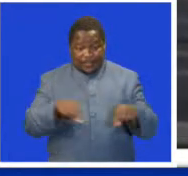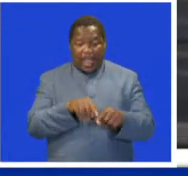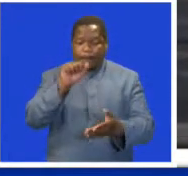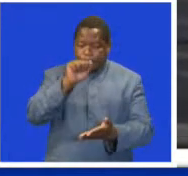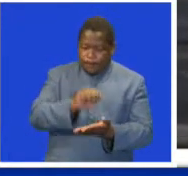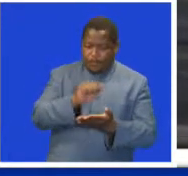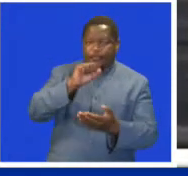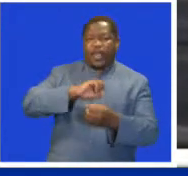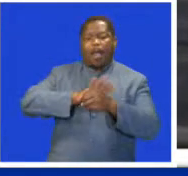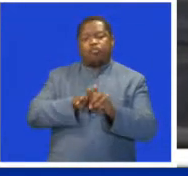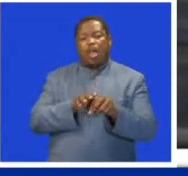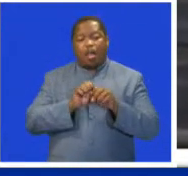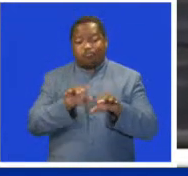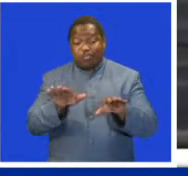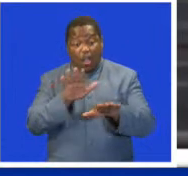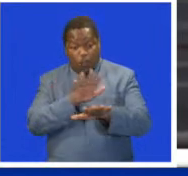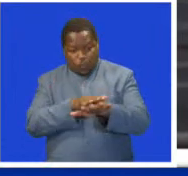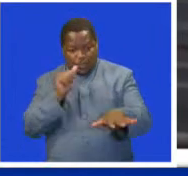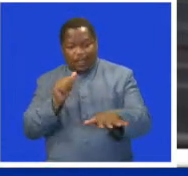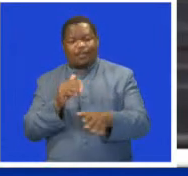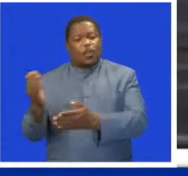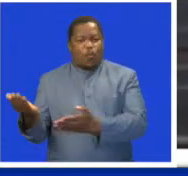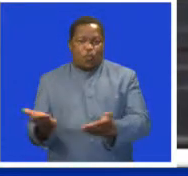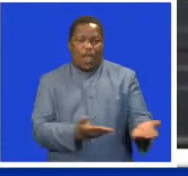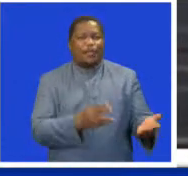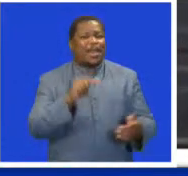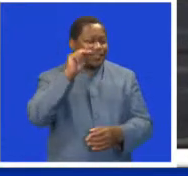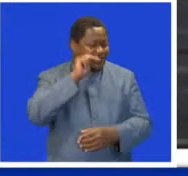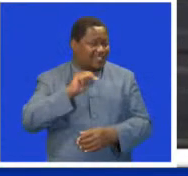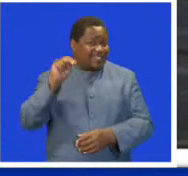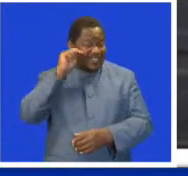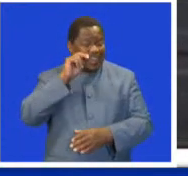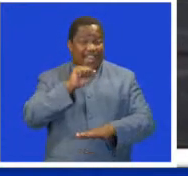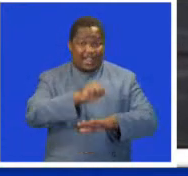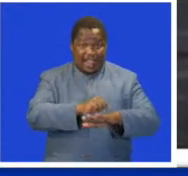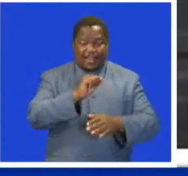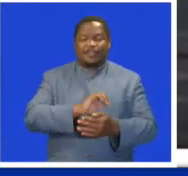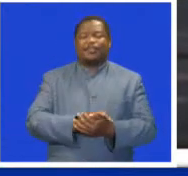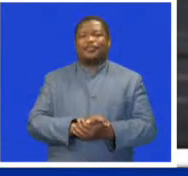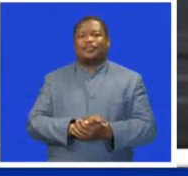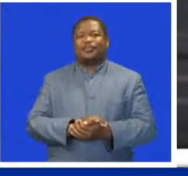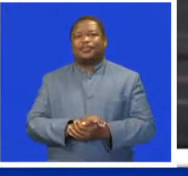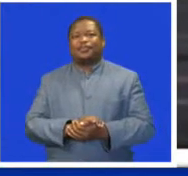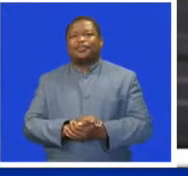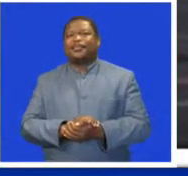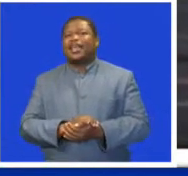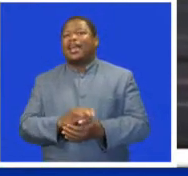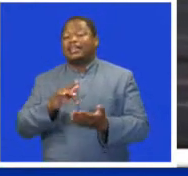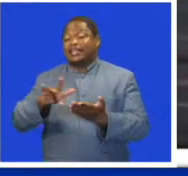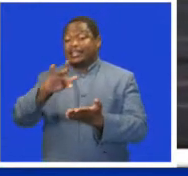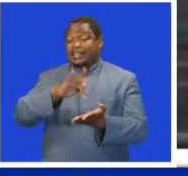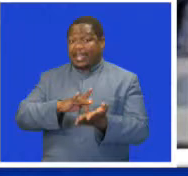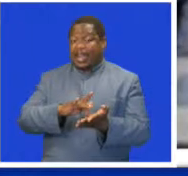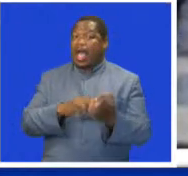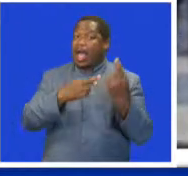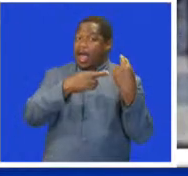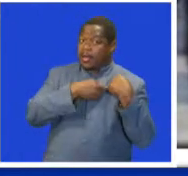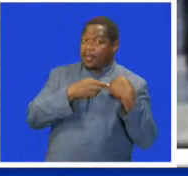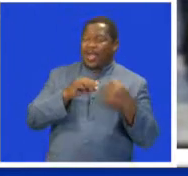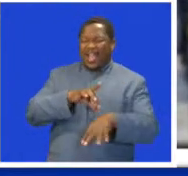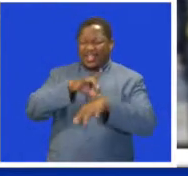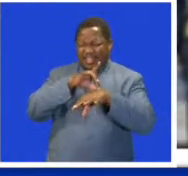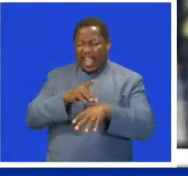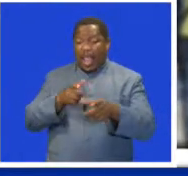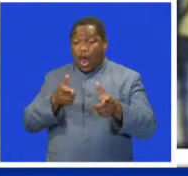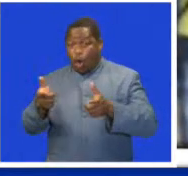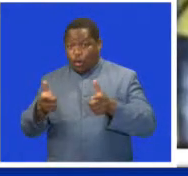leqhamuka emhlanganweni lebuka kubhethuka kwetifo i-National Center for Disease Control ithi bamfu labatholakele banemkhuhlane